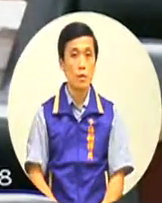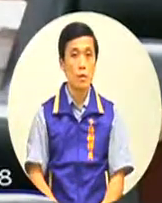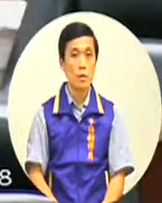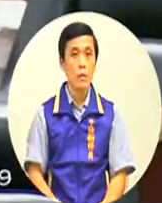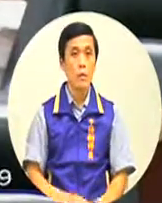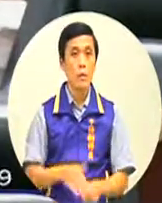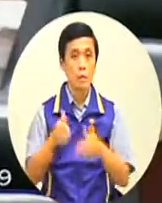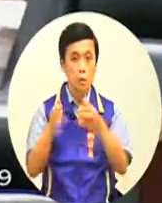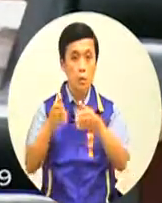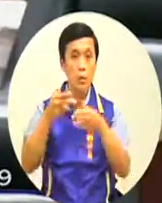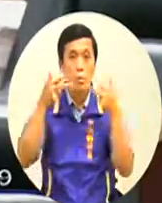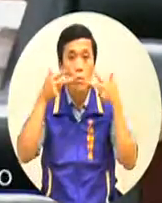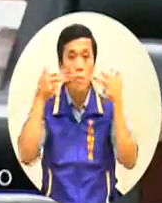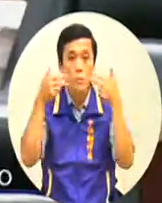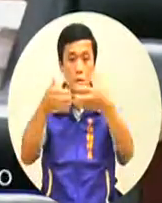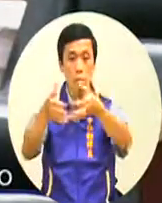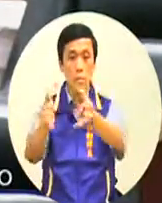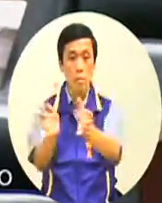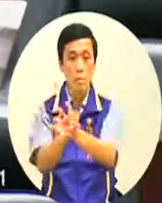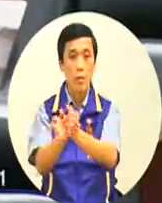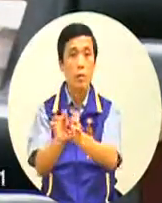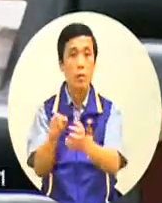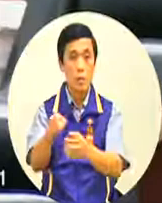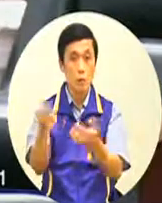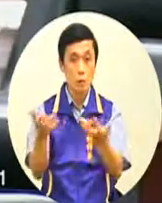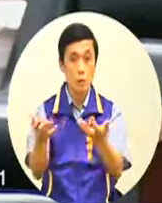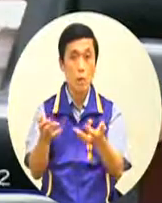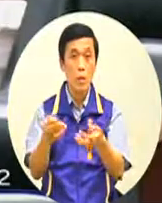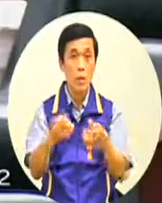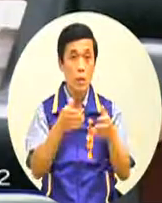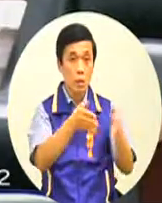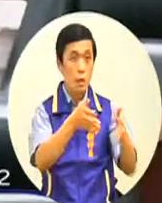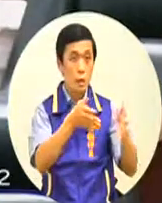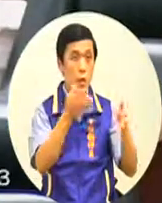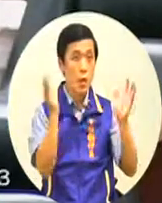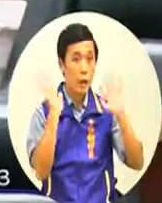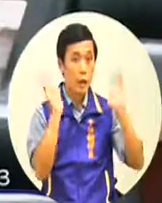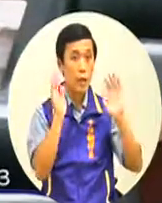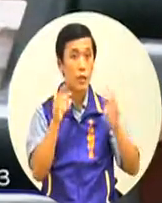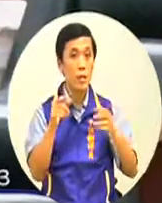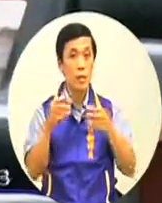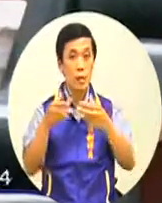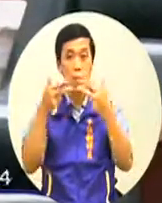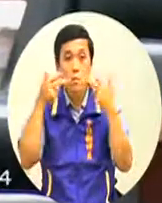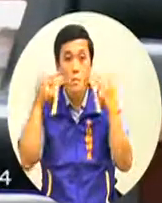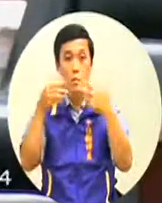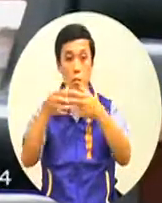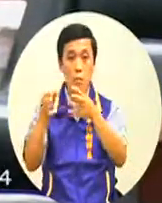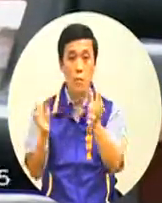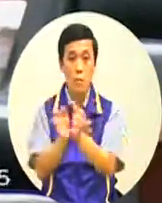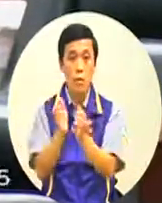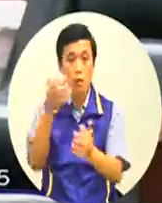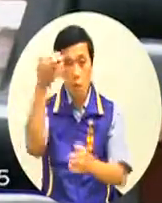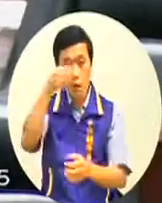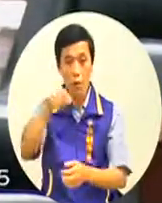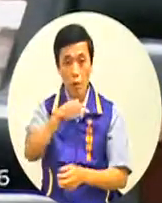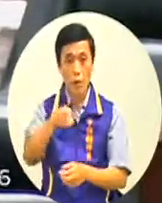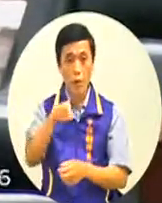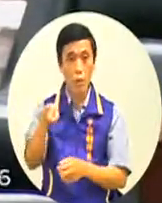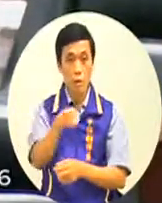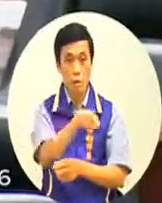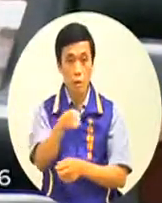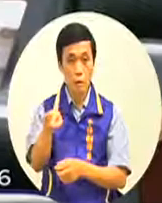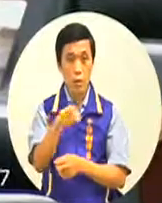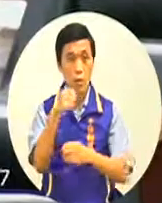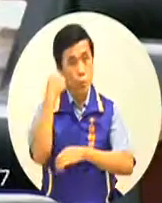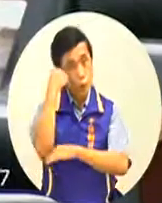拉瓦克部落，我相信没有什么比小朋友、比部落的长老在那边居住的安全更重要。一个很客观